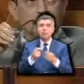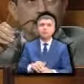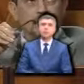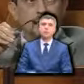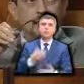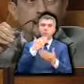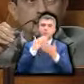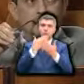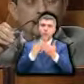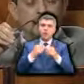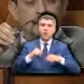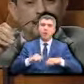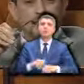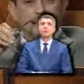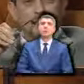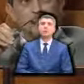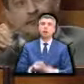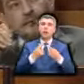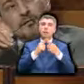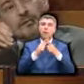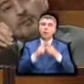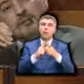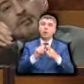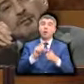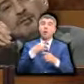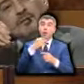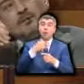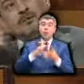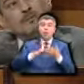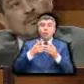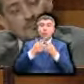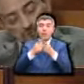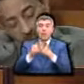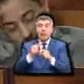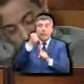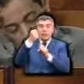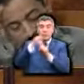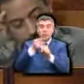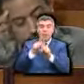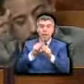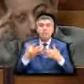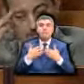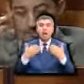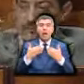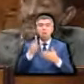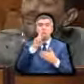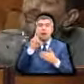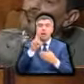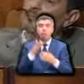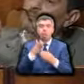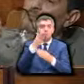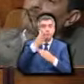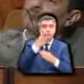شكرا السيدة الوزيرة. على كل حال، لابد في البداية أن ننوه ونعتز بما يقوم به جلالة الملك على مستوى